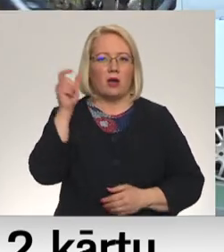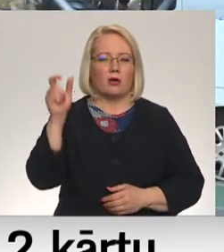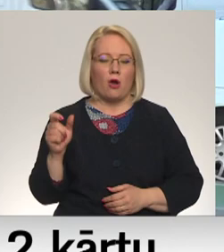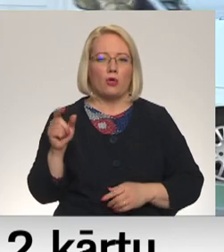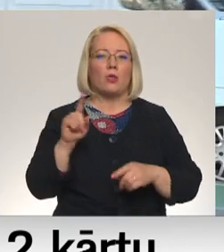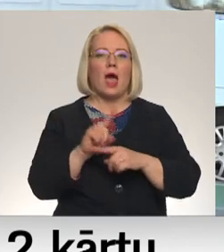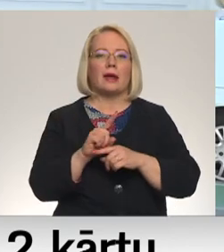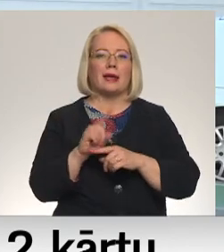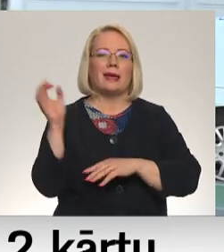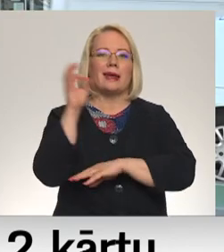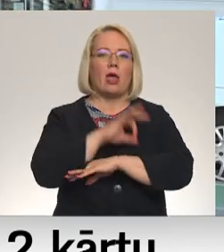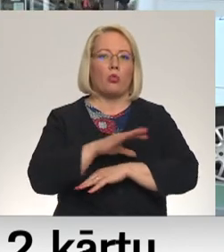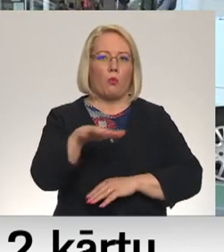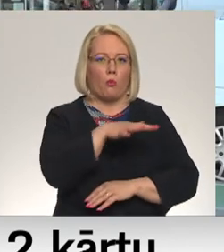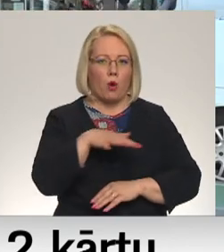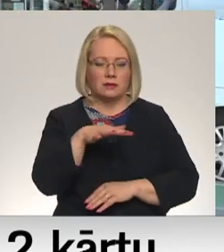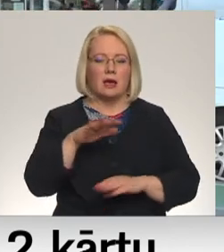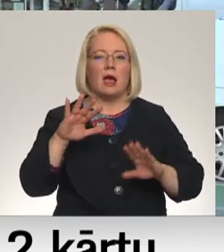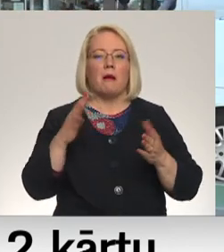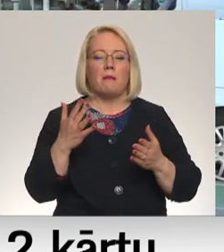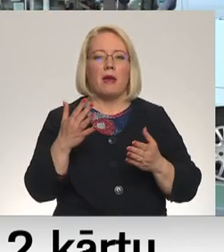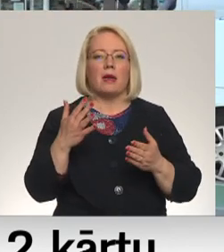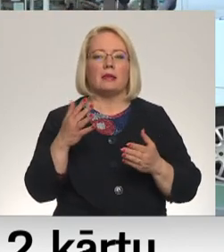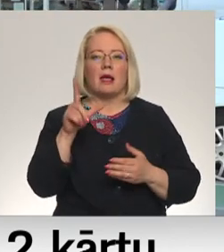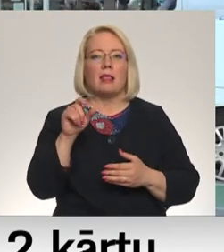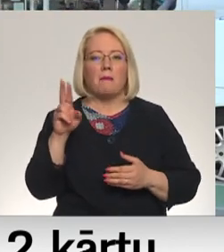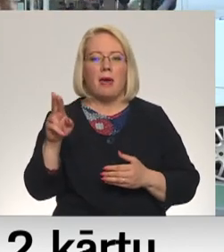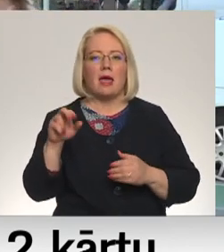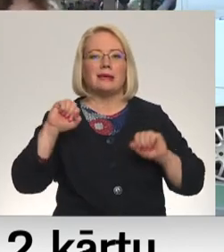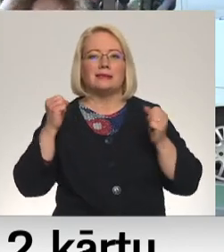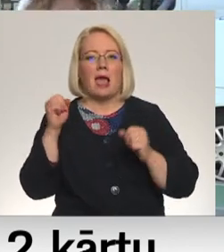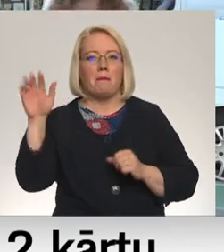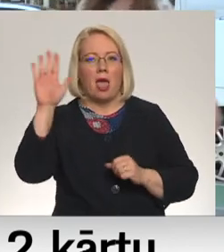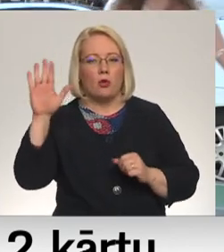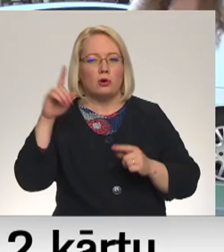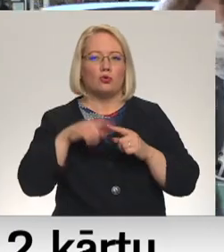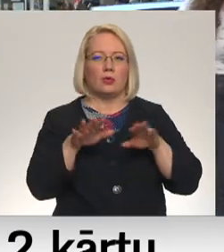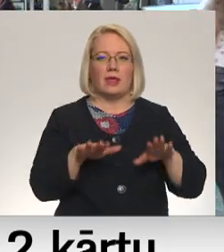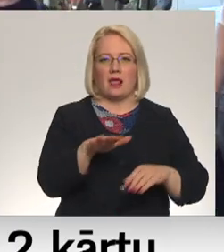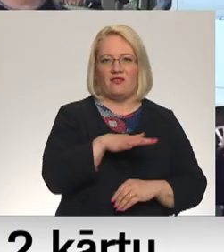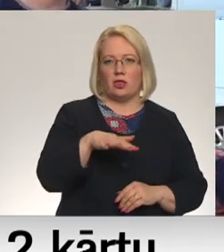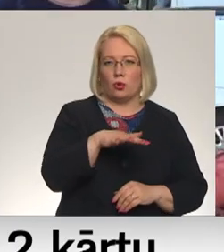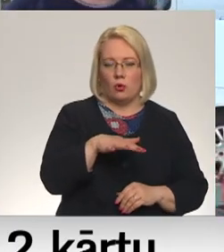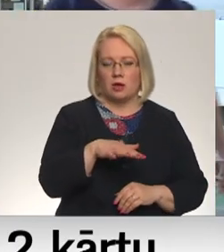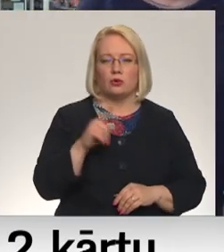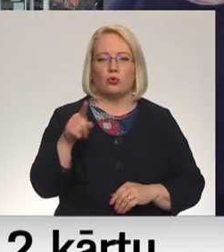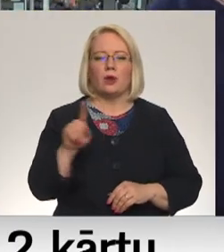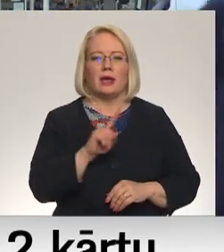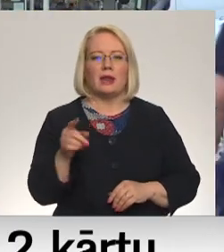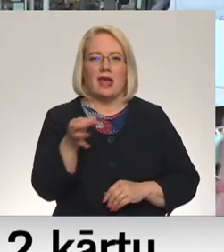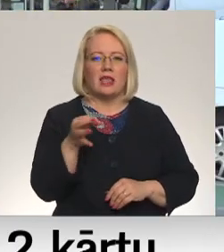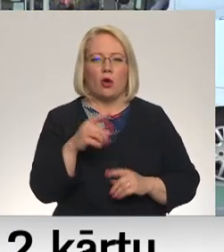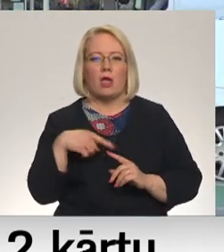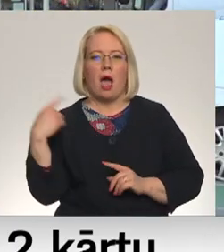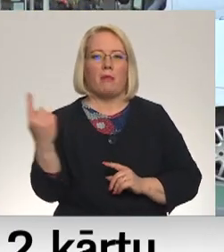rietumos, bet par Le Penu ziemeļos un dienvidos. Savukārt ar sarkaniem punktiem ir iezīmēti reģioni ap Parīzi, un tur